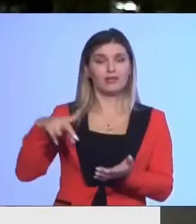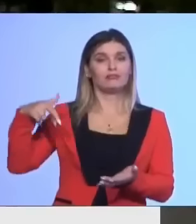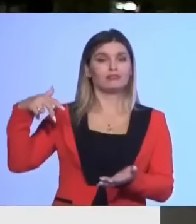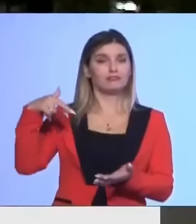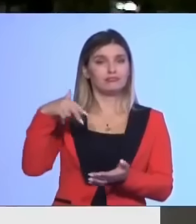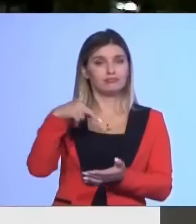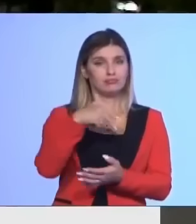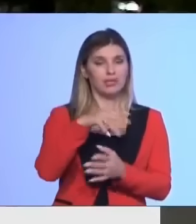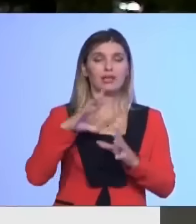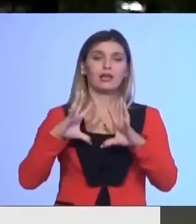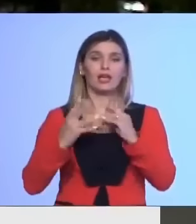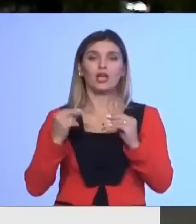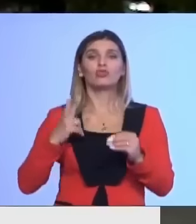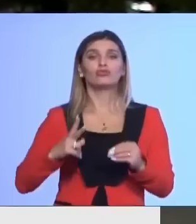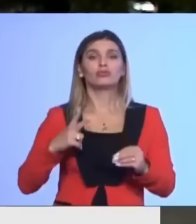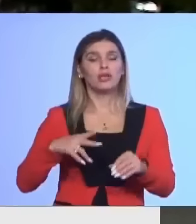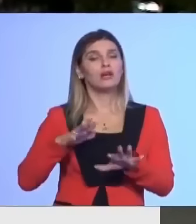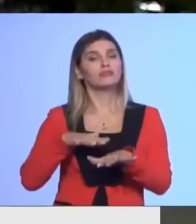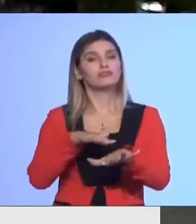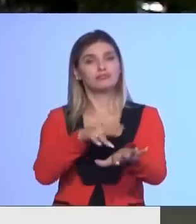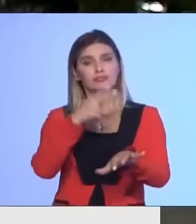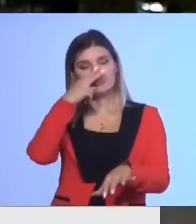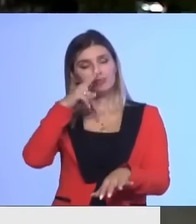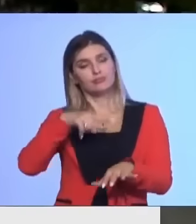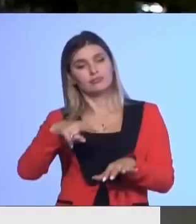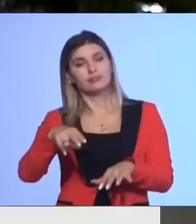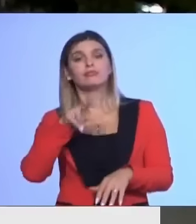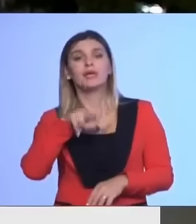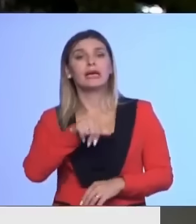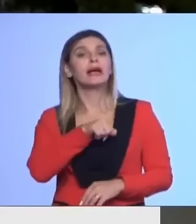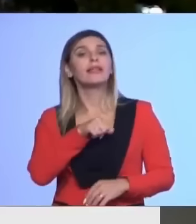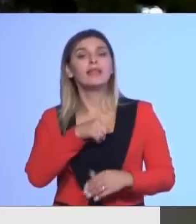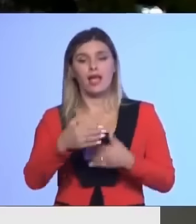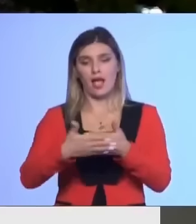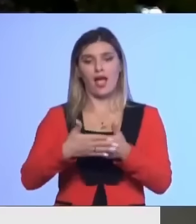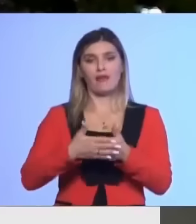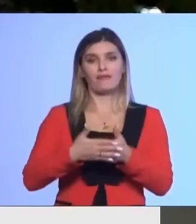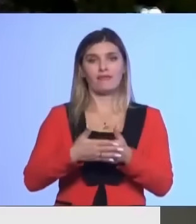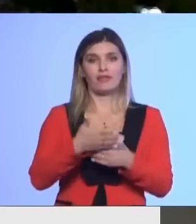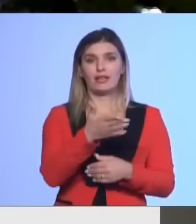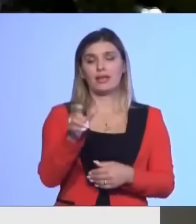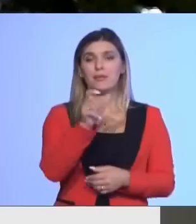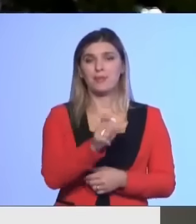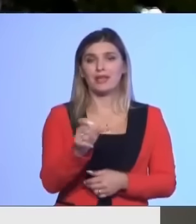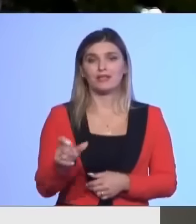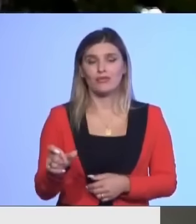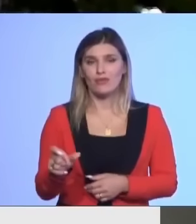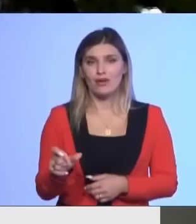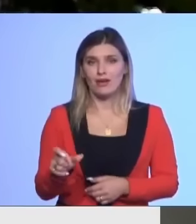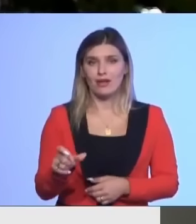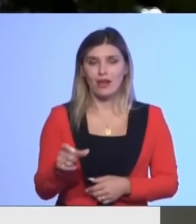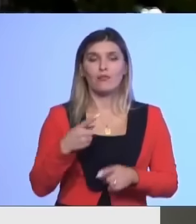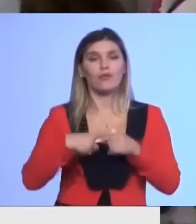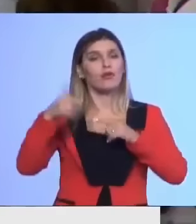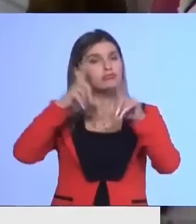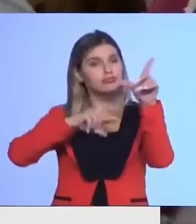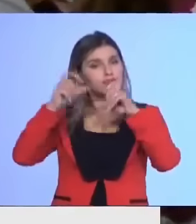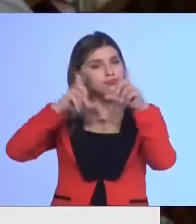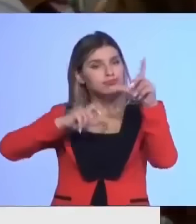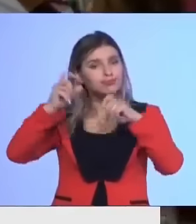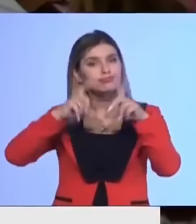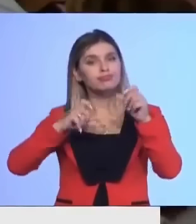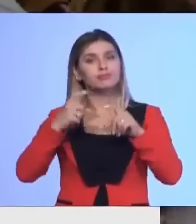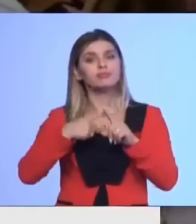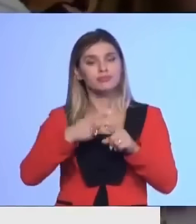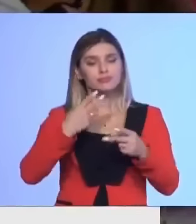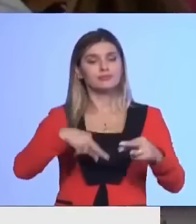George Bush, të gjithë qytetarët kanë patur mundësi të shohin nga afër olimpistët tona, të shkrepin fotografi dhe në një farë mënyrë të